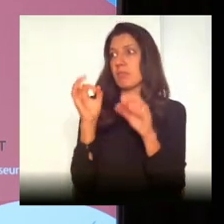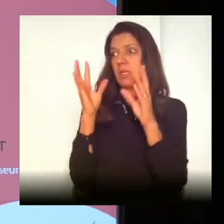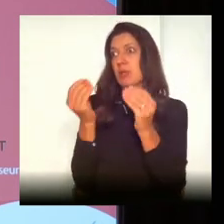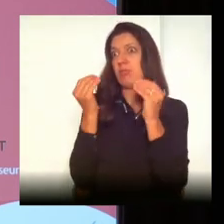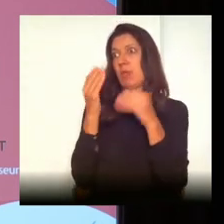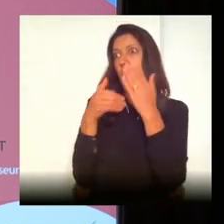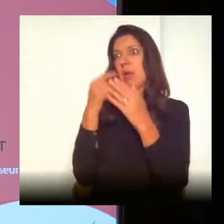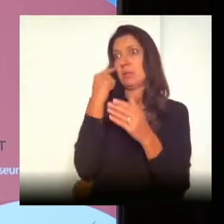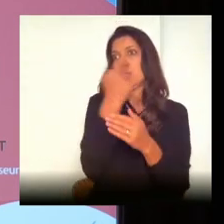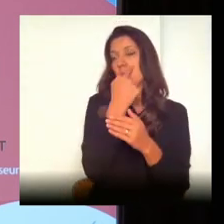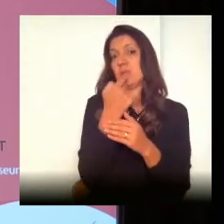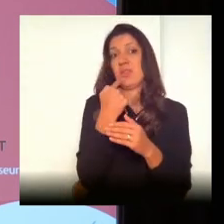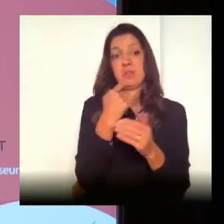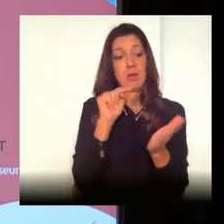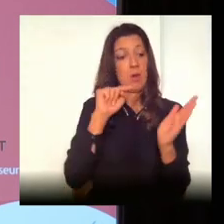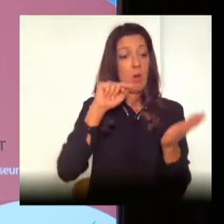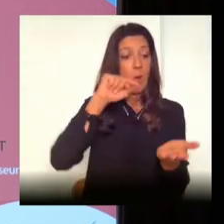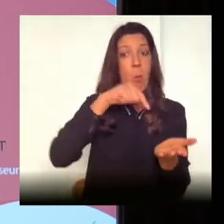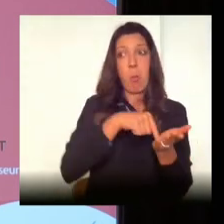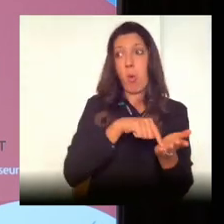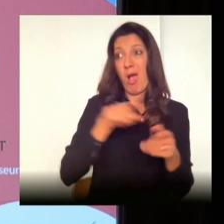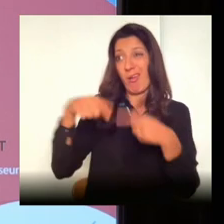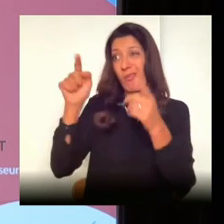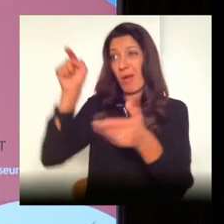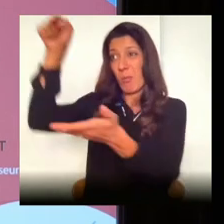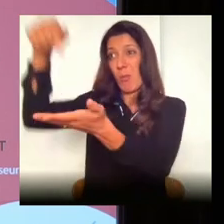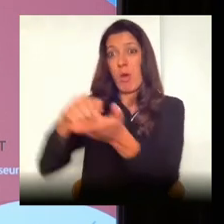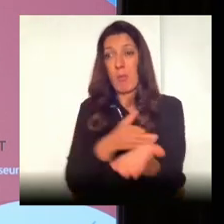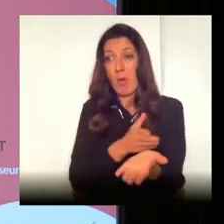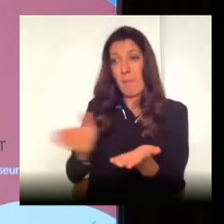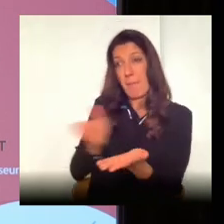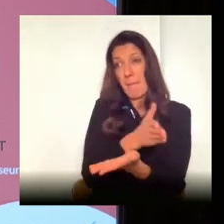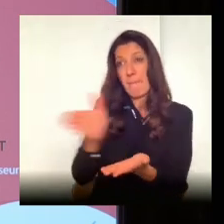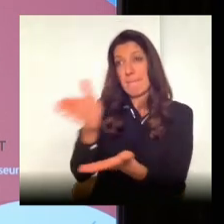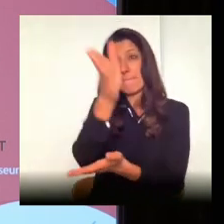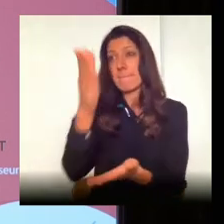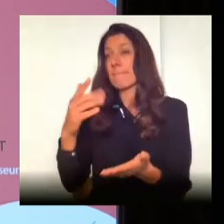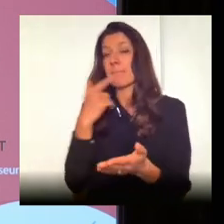d'un point 0 à un point 400 en ayant la meilleure trajectoire possible et